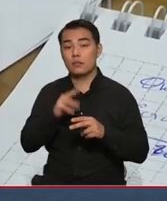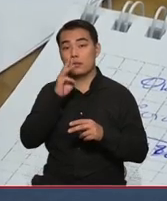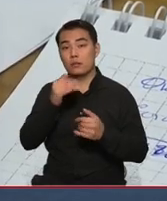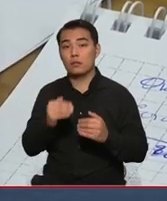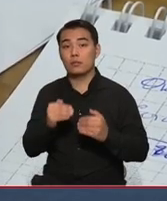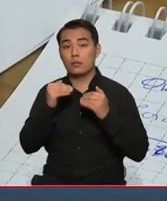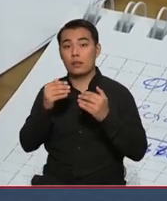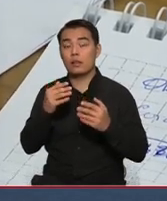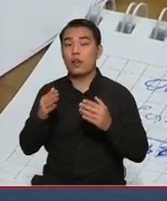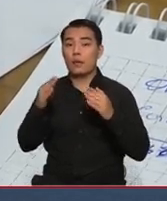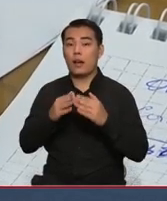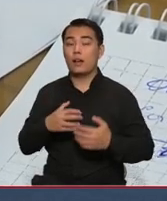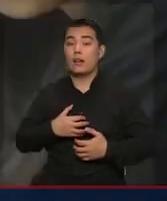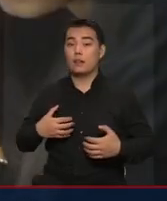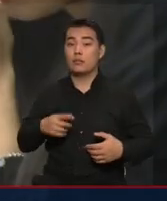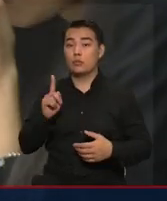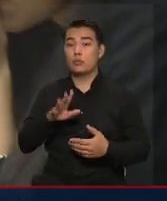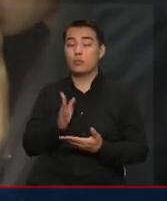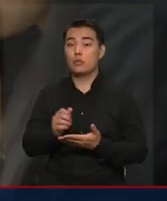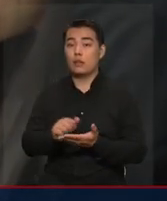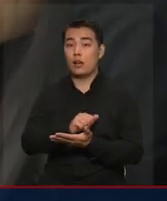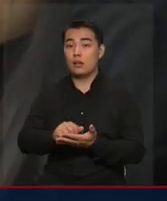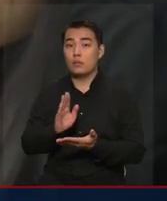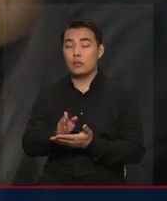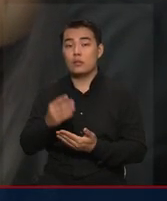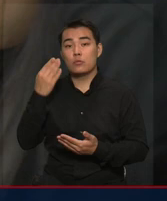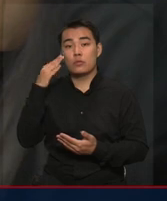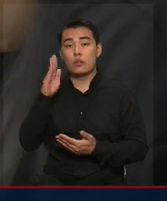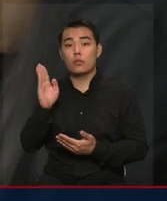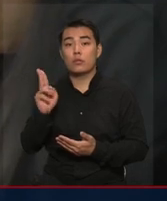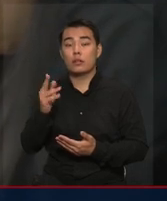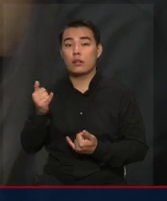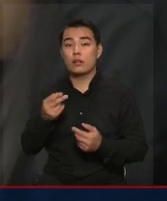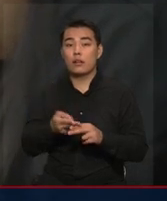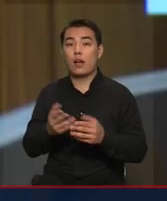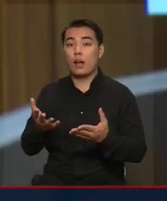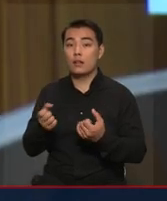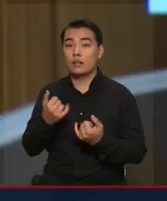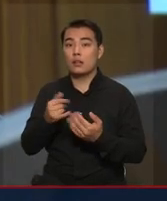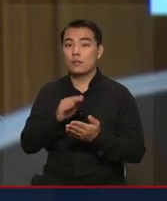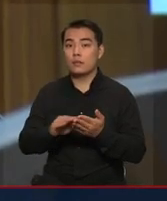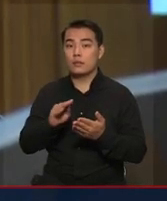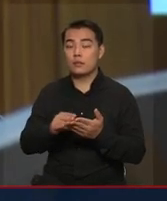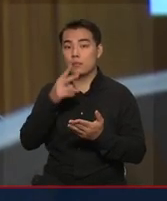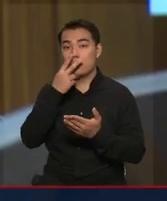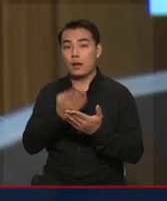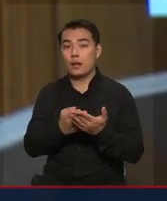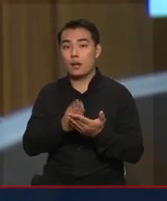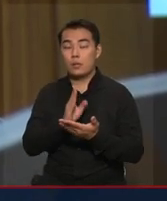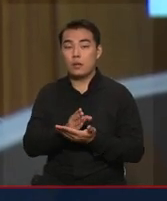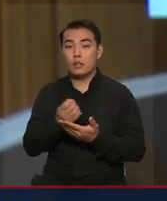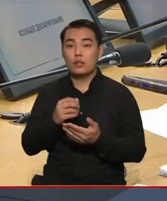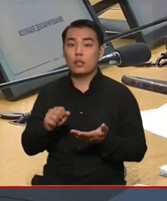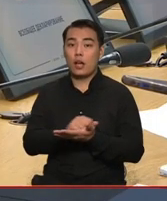асатын үй жануарлары да декларацияланады. Басқа біреуден алған сый-сияпаттарыңызды да тәптіштеп жазып көрсетесіз. Ал